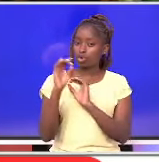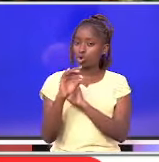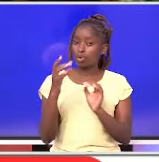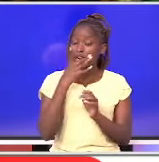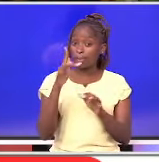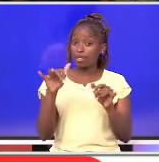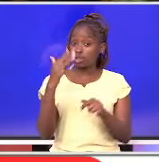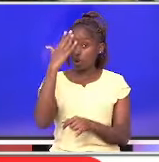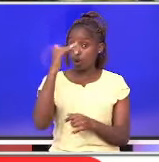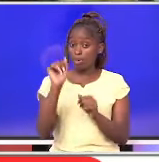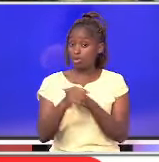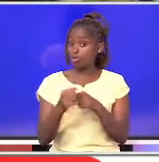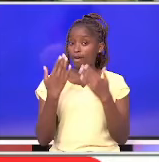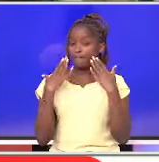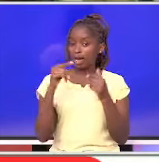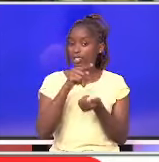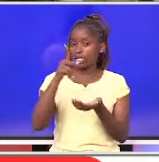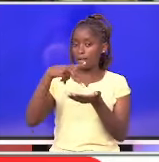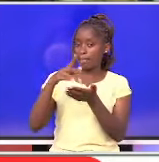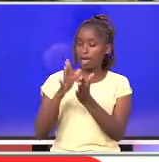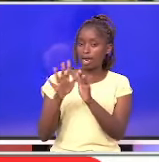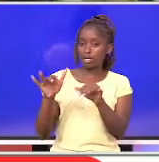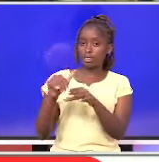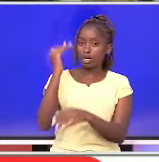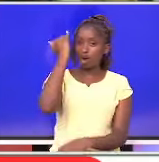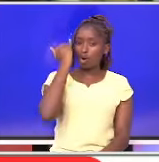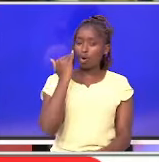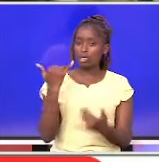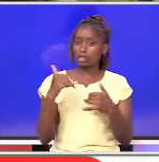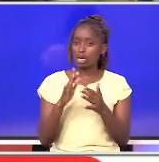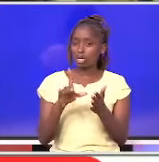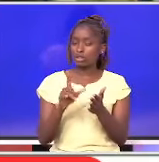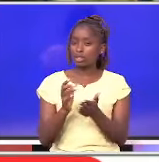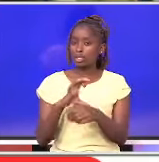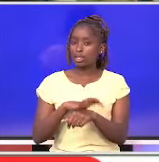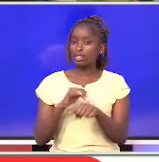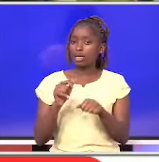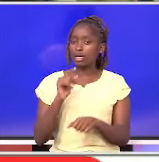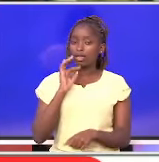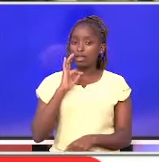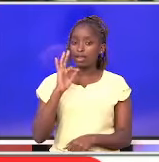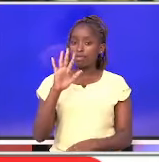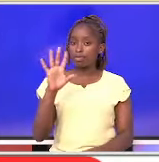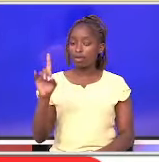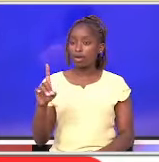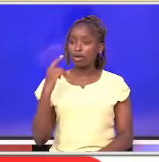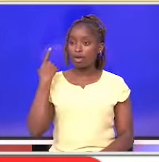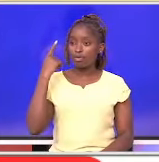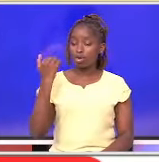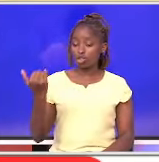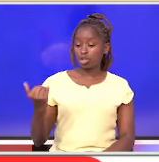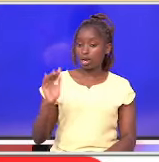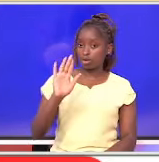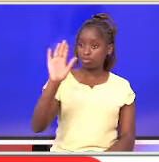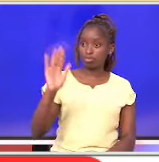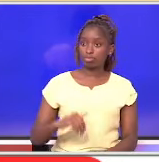alikuwa hajakamilisha malipo hayo, na alikuwa mahakamani kudai 1351 kwa niaba ya mtoto wake. Are